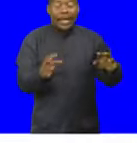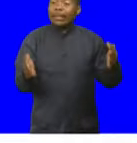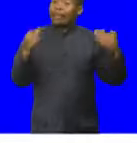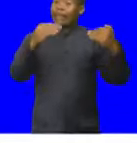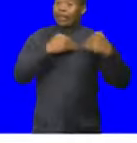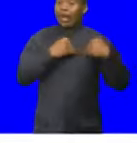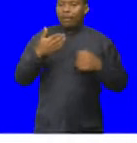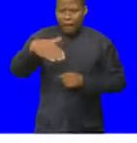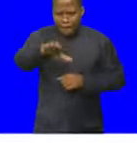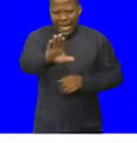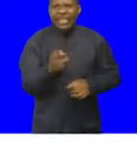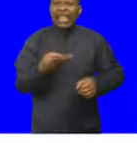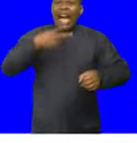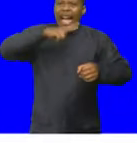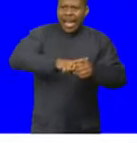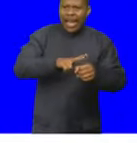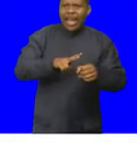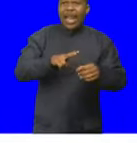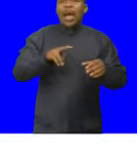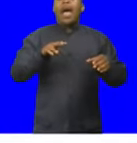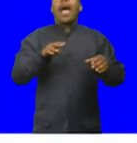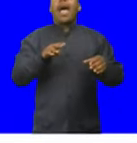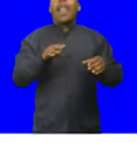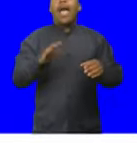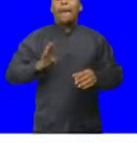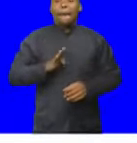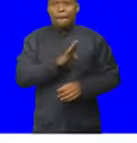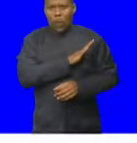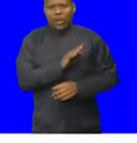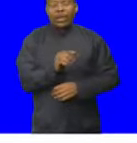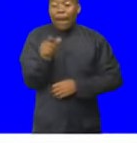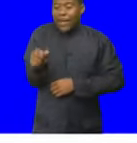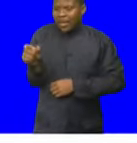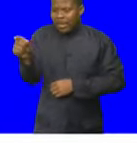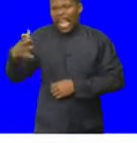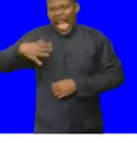lababodokotela nabo-professor kanzi linemalunga lalishumi nakune.